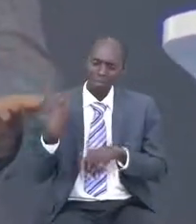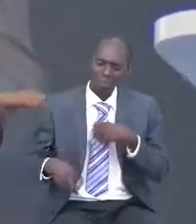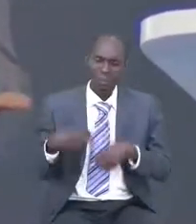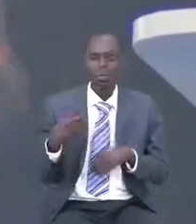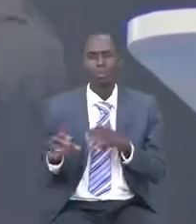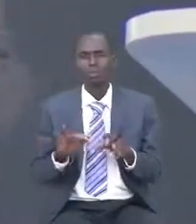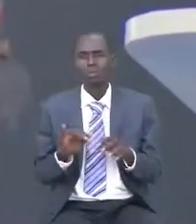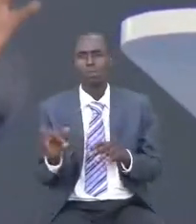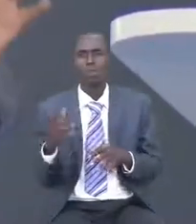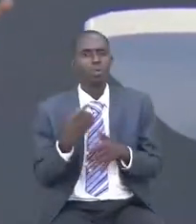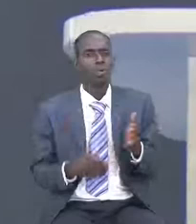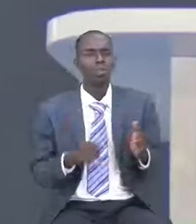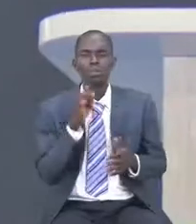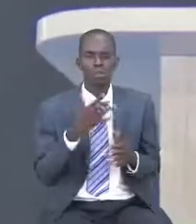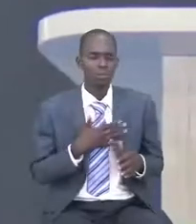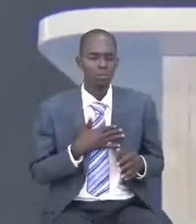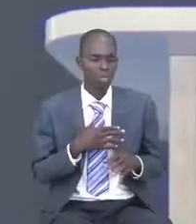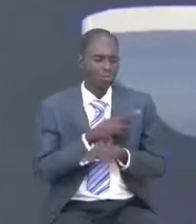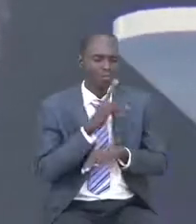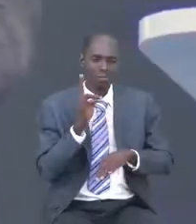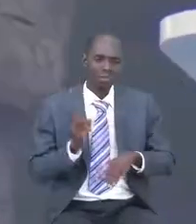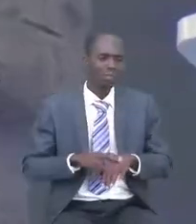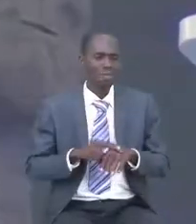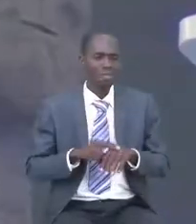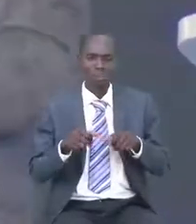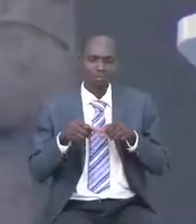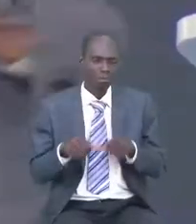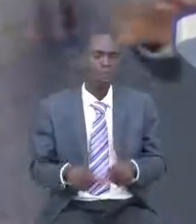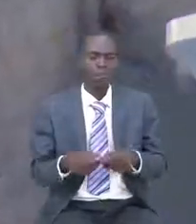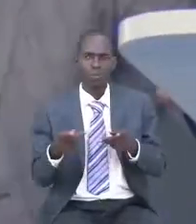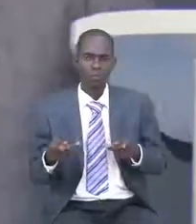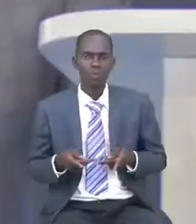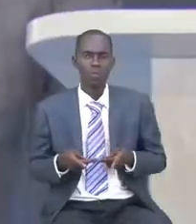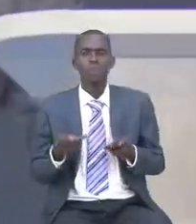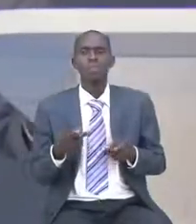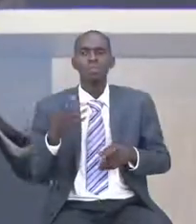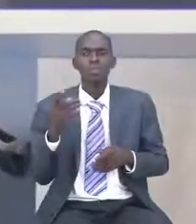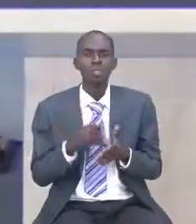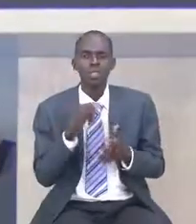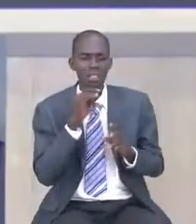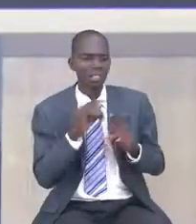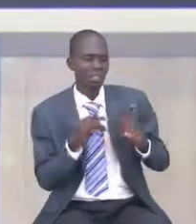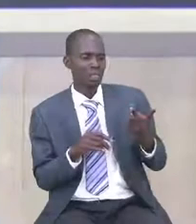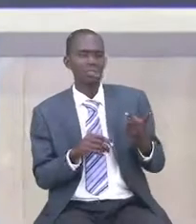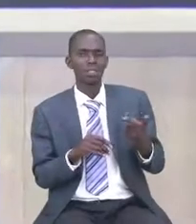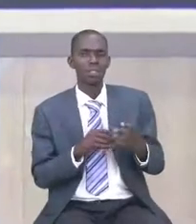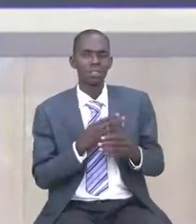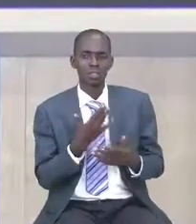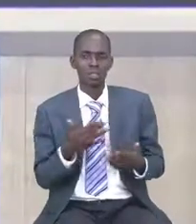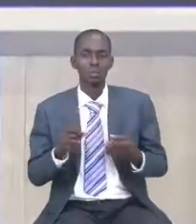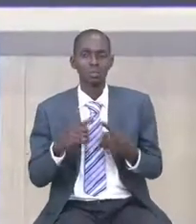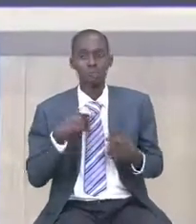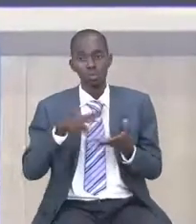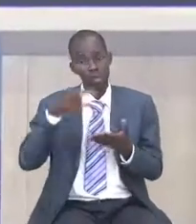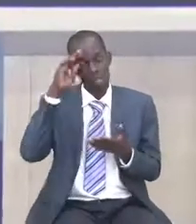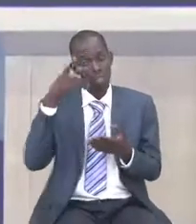est-ce que je trouve les choses difficiles? Quels sont mes appétits naturels? Qu'est-ce que je fais? Et c'est comme une seconde nature pour